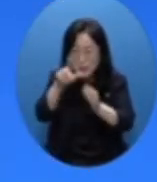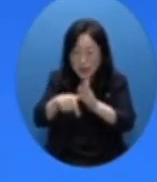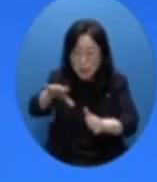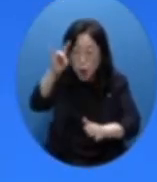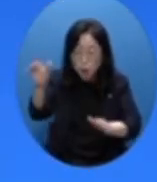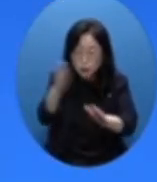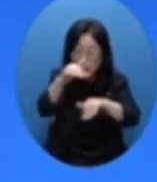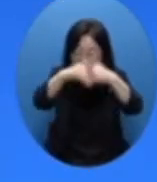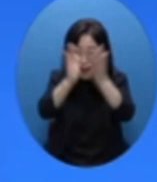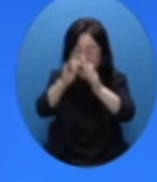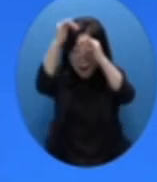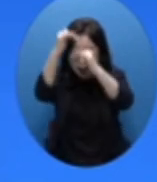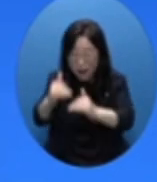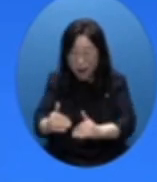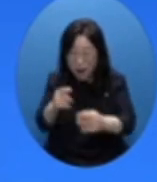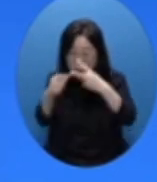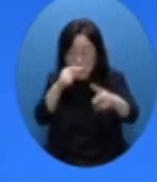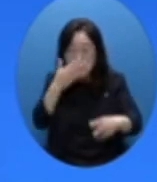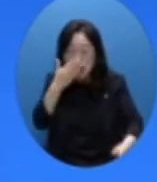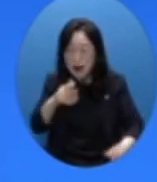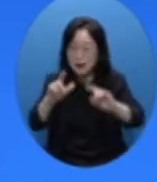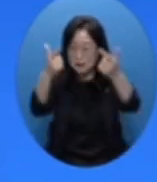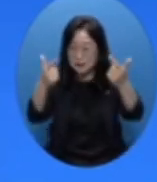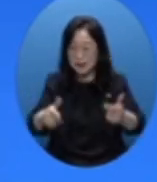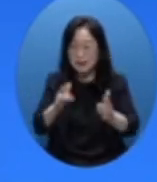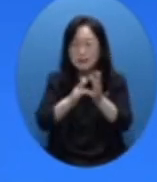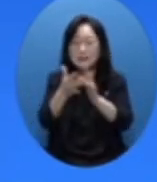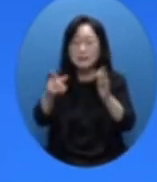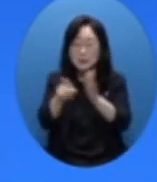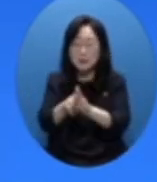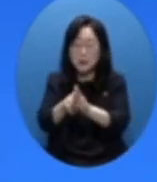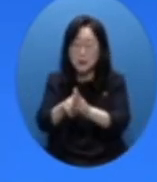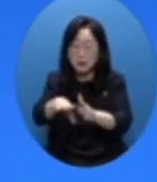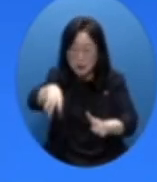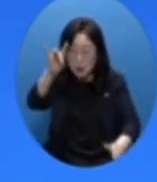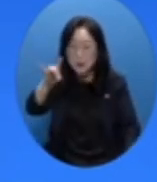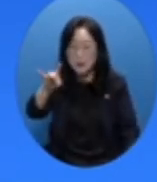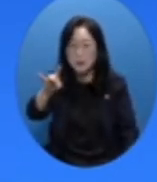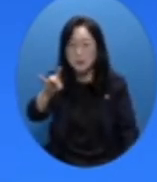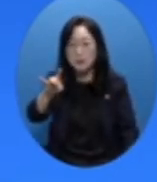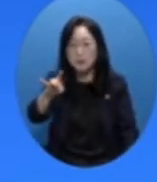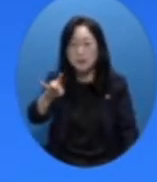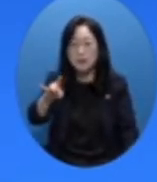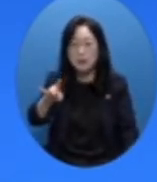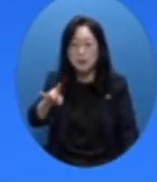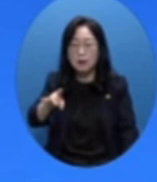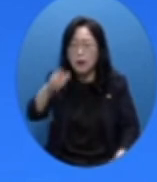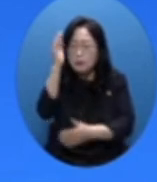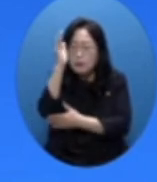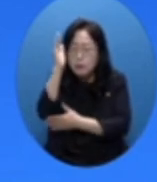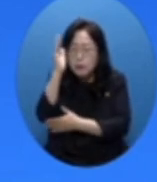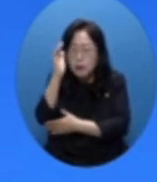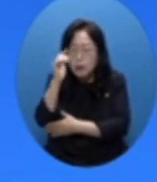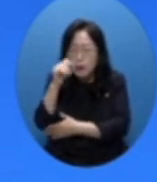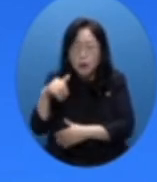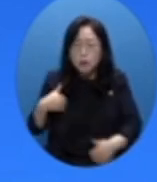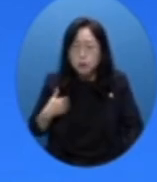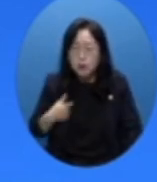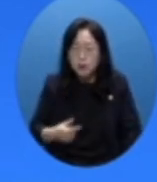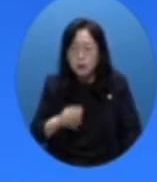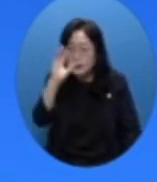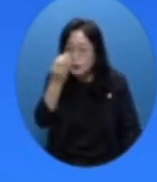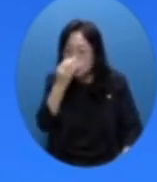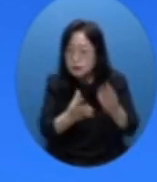아닙니다 예술 좀 있고 나면 물은 것이 너무나 많습니다 3일차 가